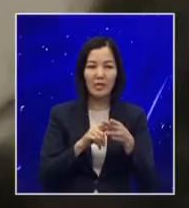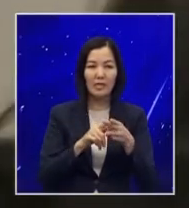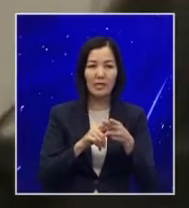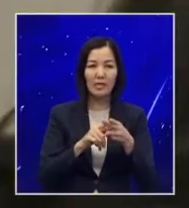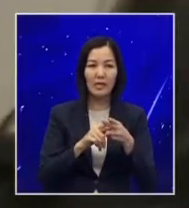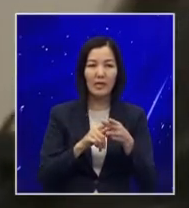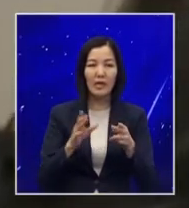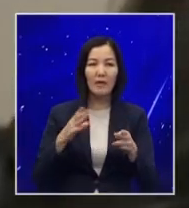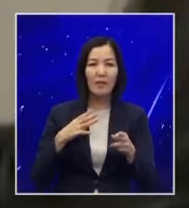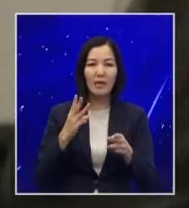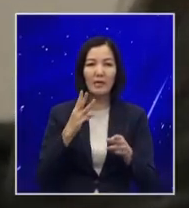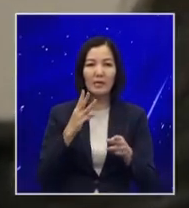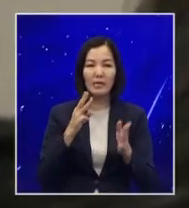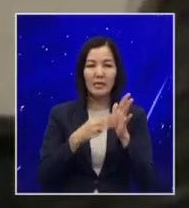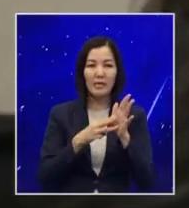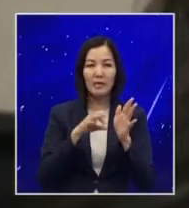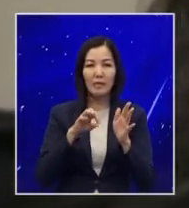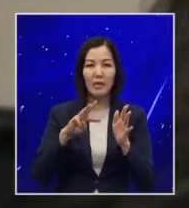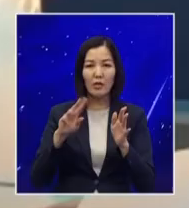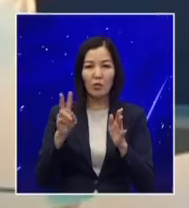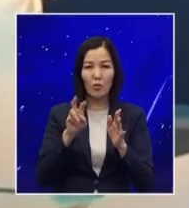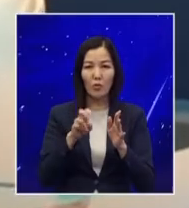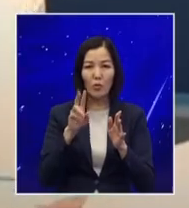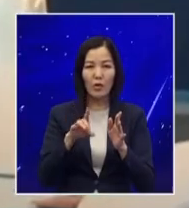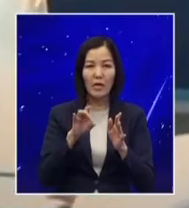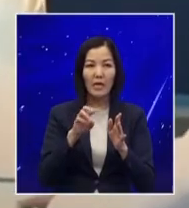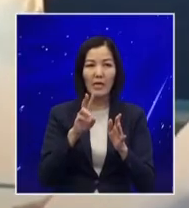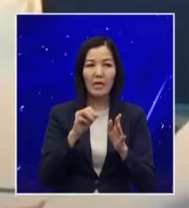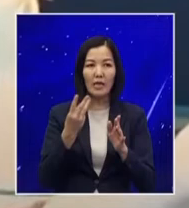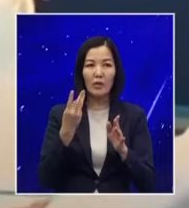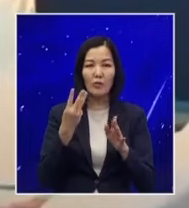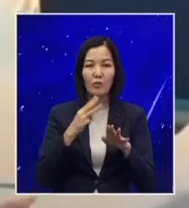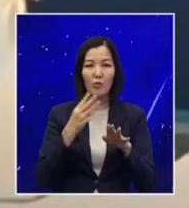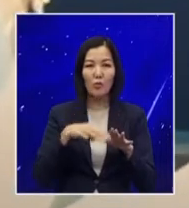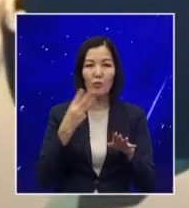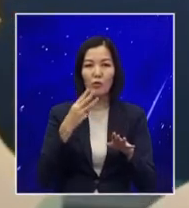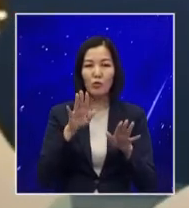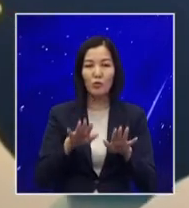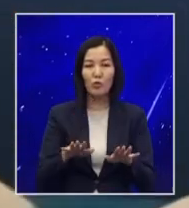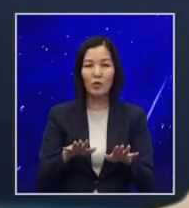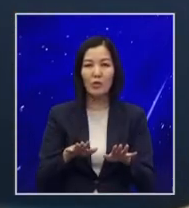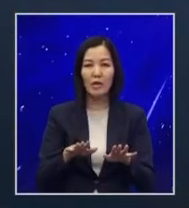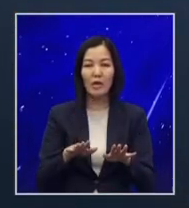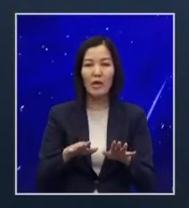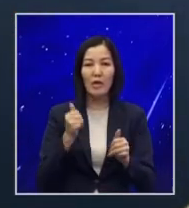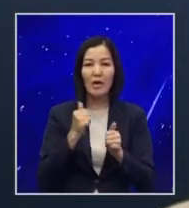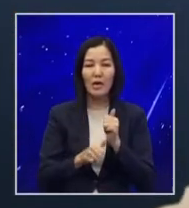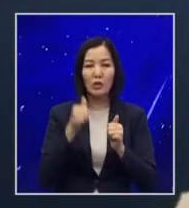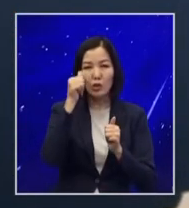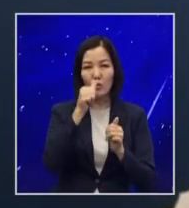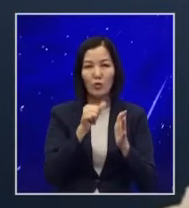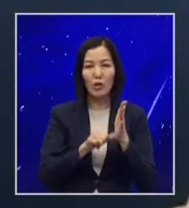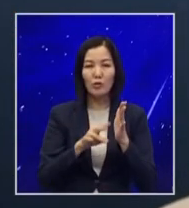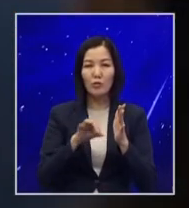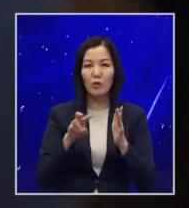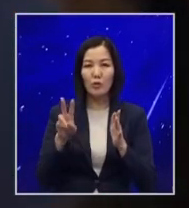оның байлығын 8 миллиард долларға бағалап отыр. Ал әнші Риана рейтингте 33-ші орында тұр. Поп жұлдыздың кәсібі жыл сайын 600 миллион доллар